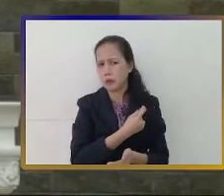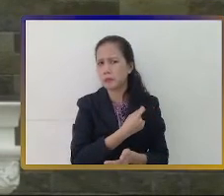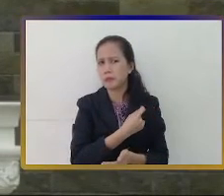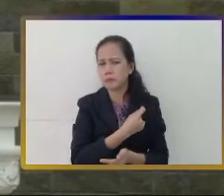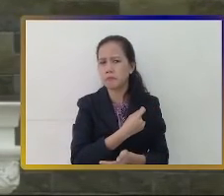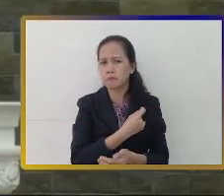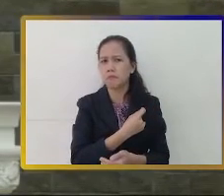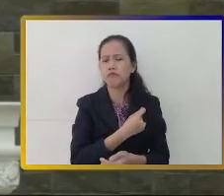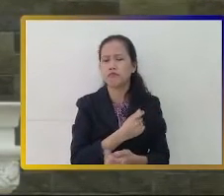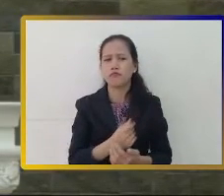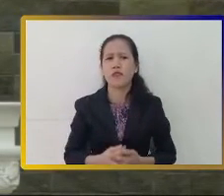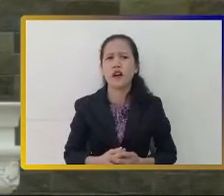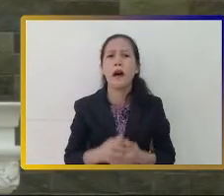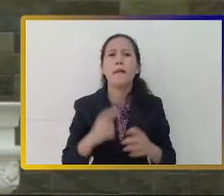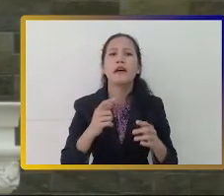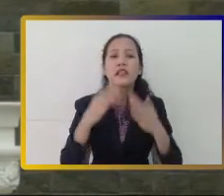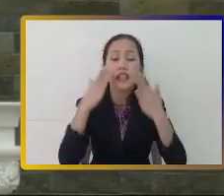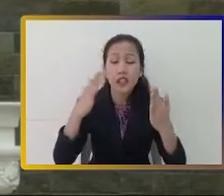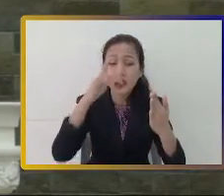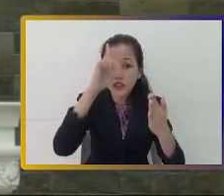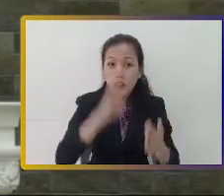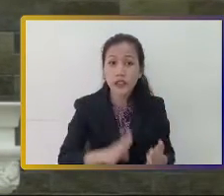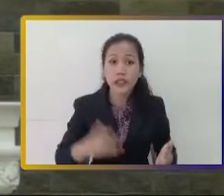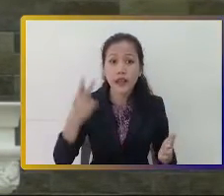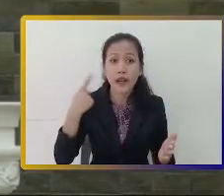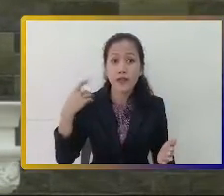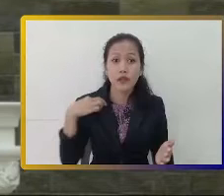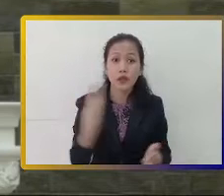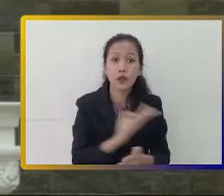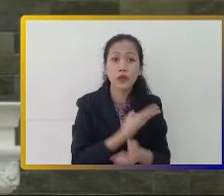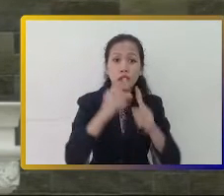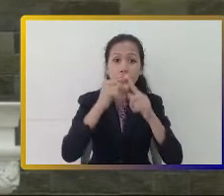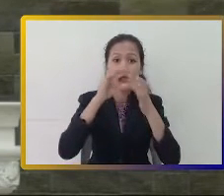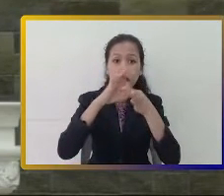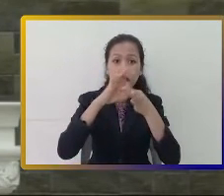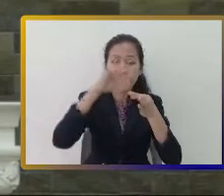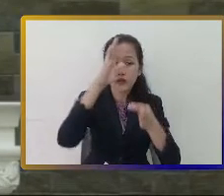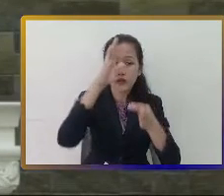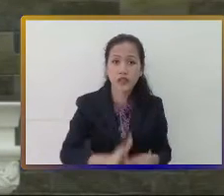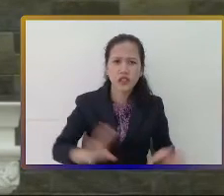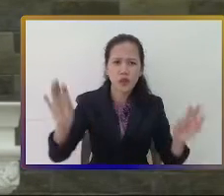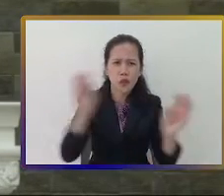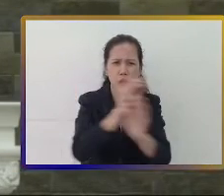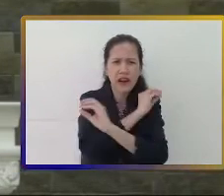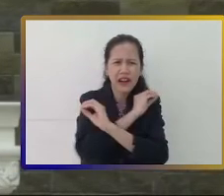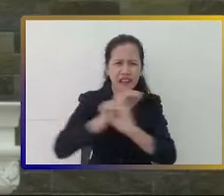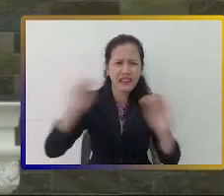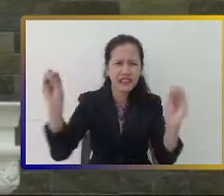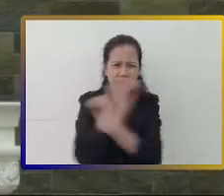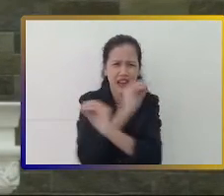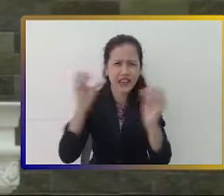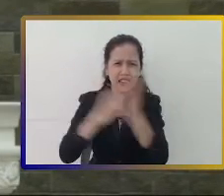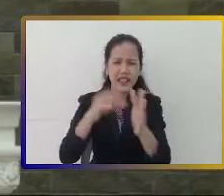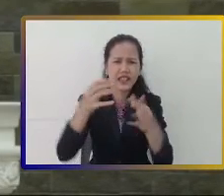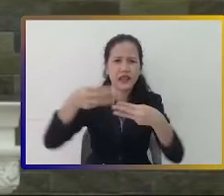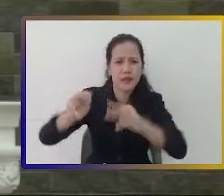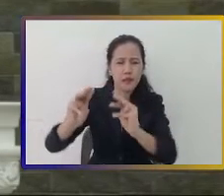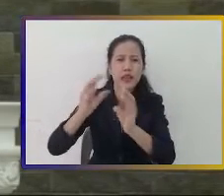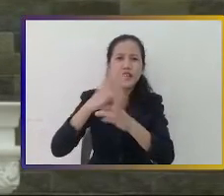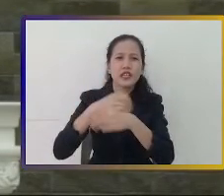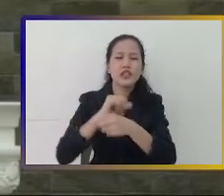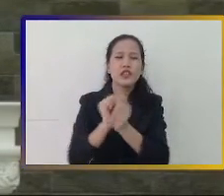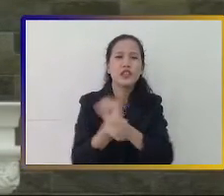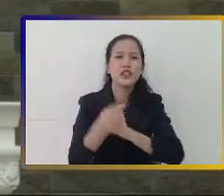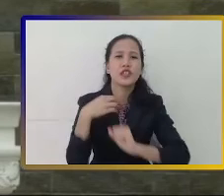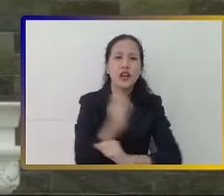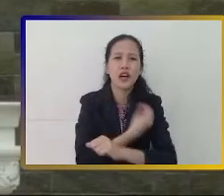Sabi nga po sa inyo, salamat sa Panginoon na meron tayong salita ng Diyos. Wala na pong pwedeng magbago ng buhay po